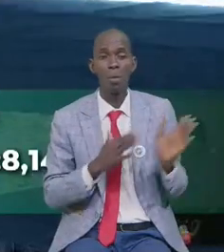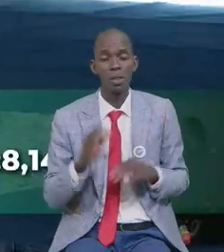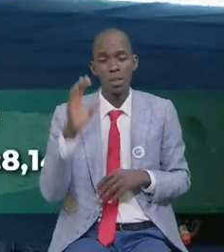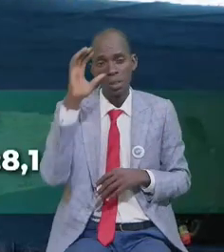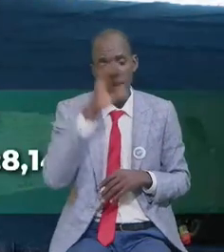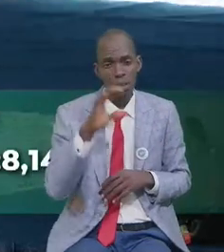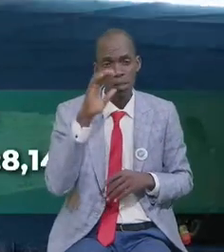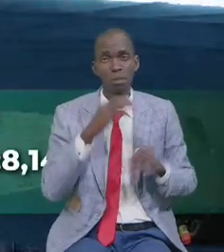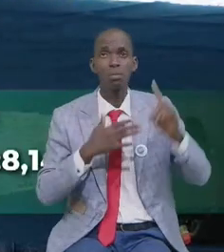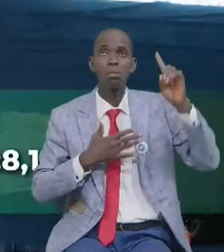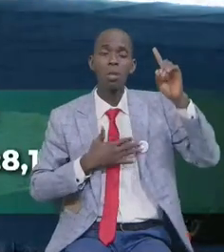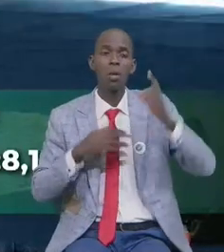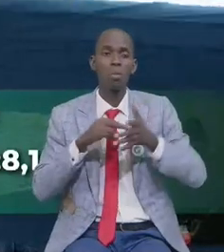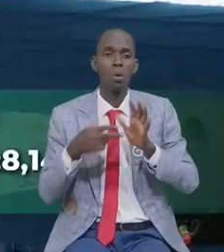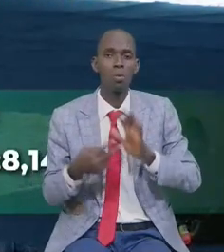Cherchez mon but